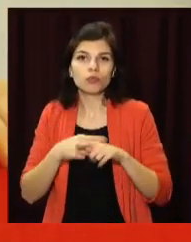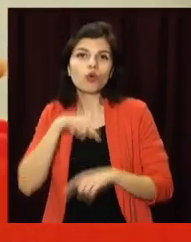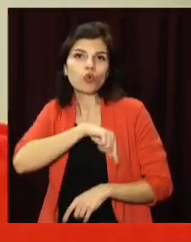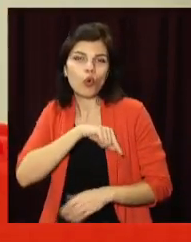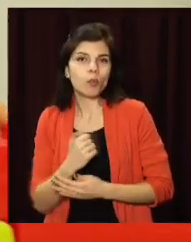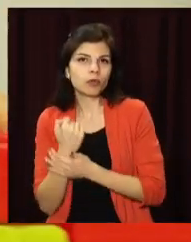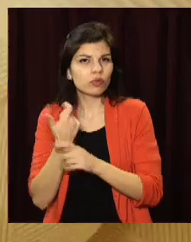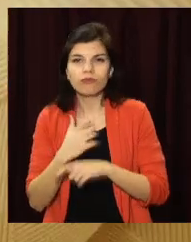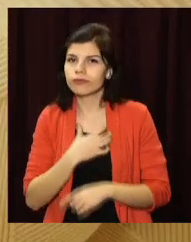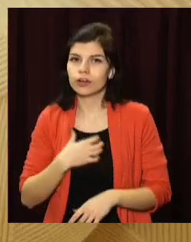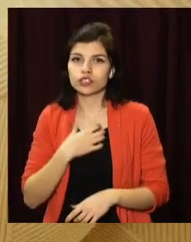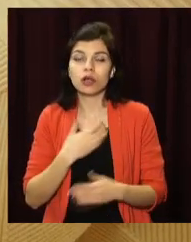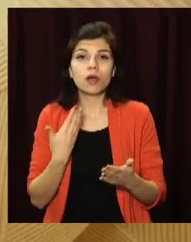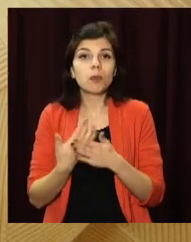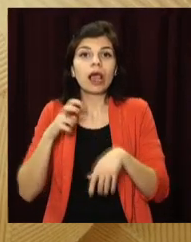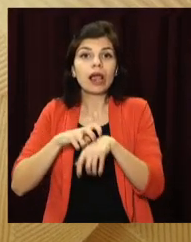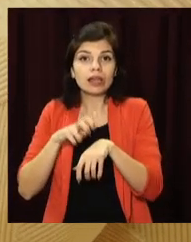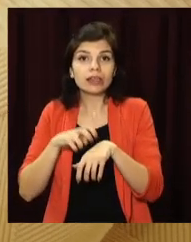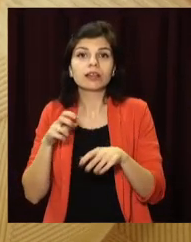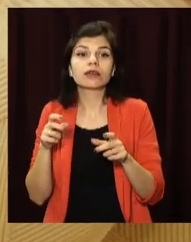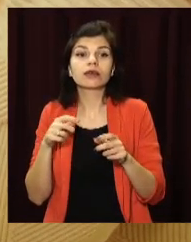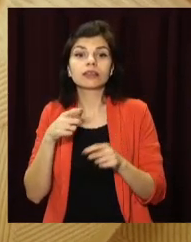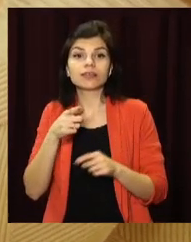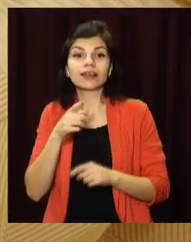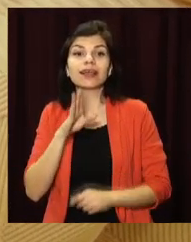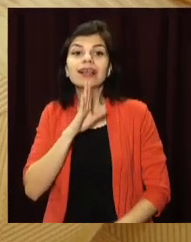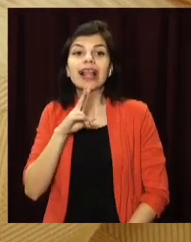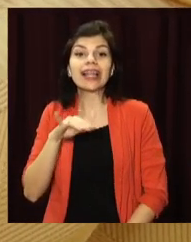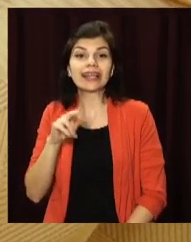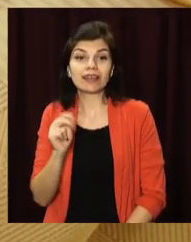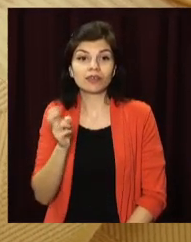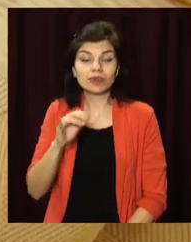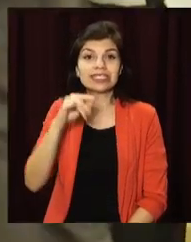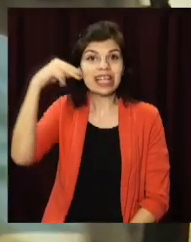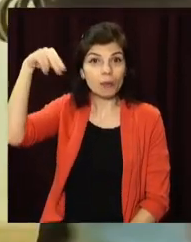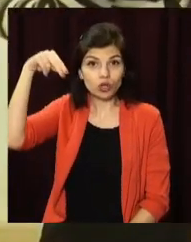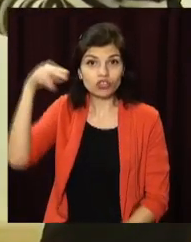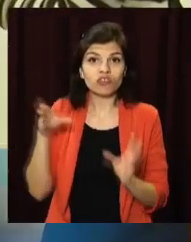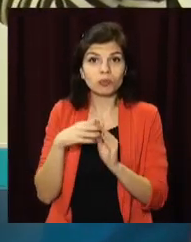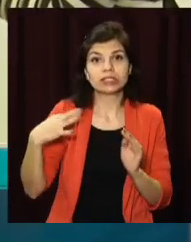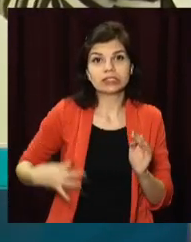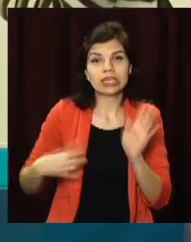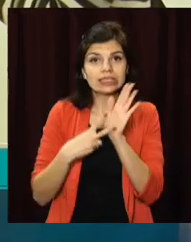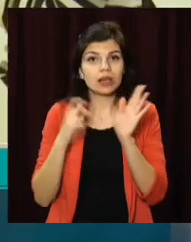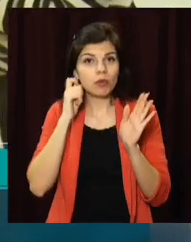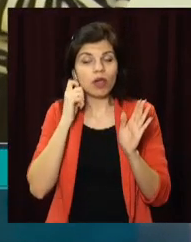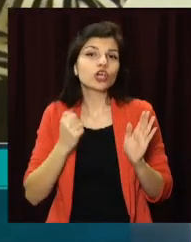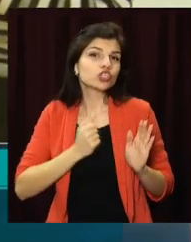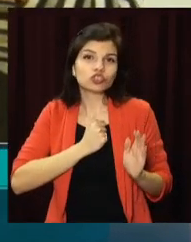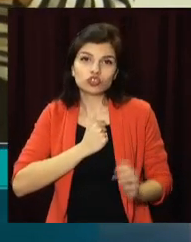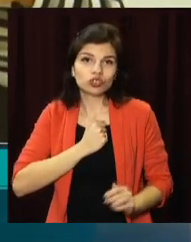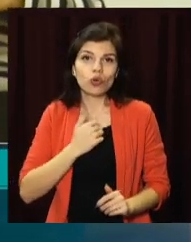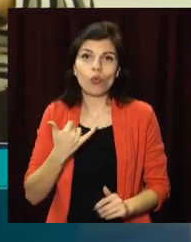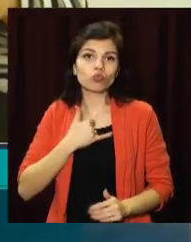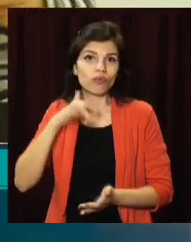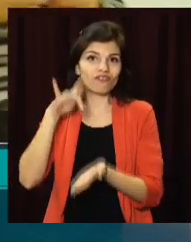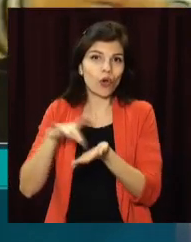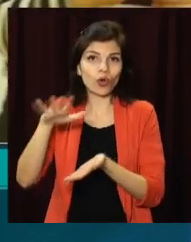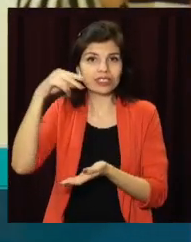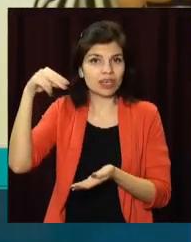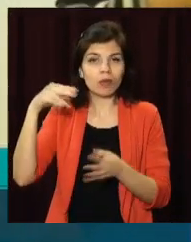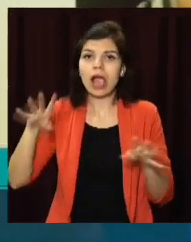підтримка дуже важлива. Анжеліка разом із 7-річним сином приїхала сюди із Запоріжжя. У нас в городе никакого